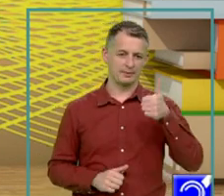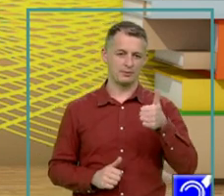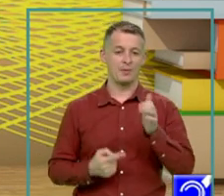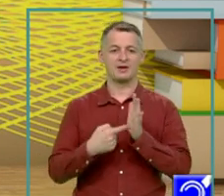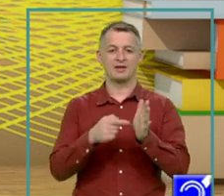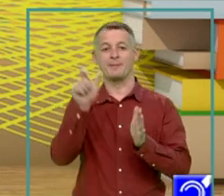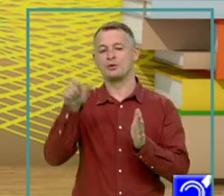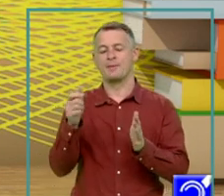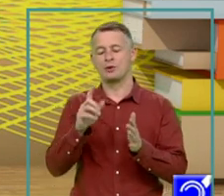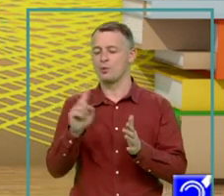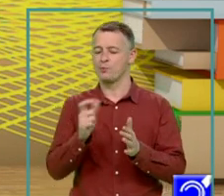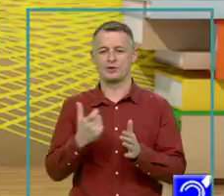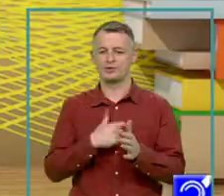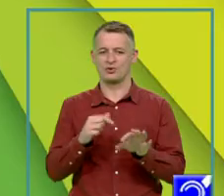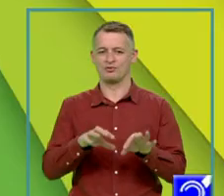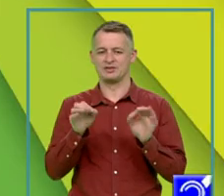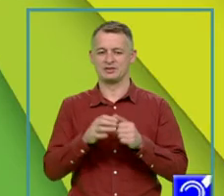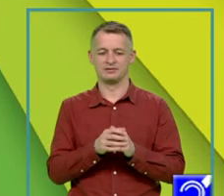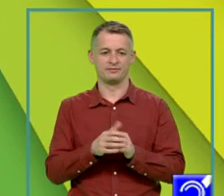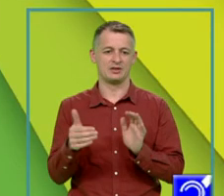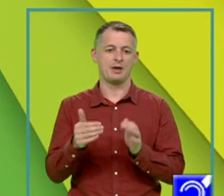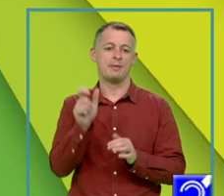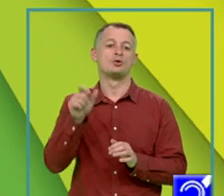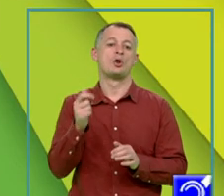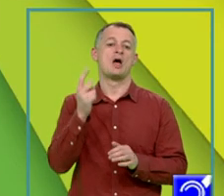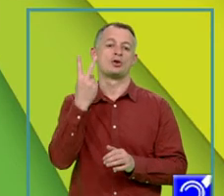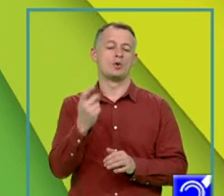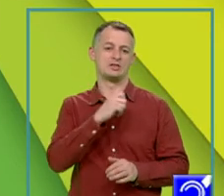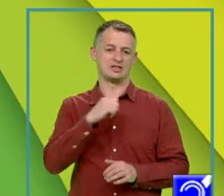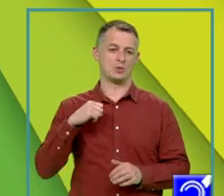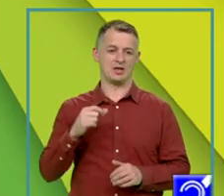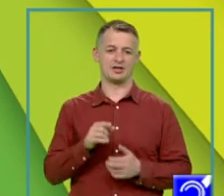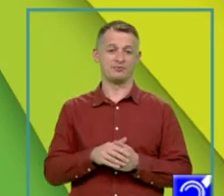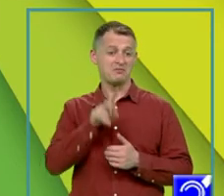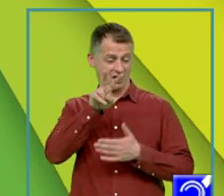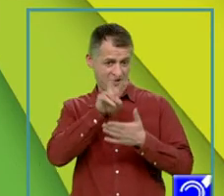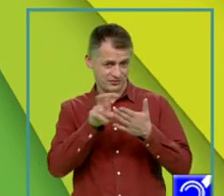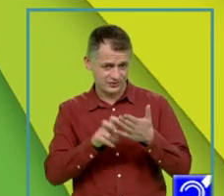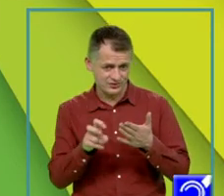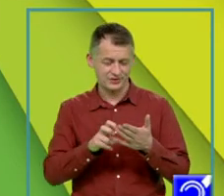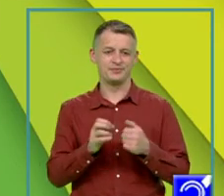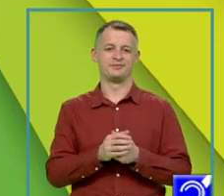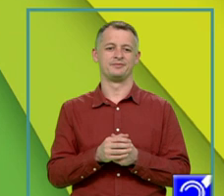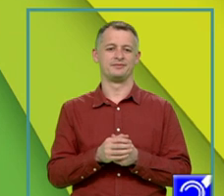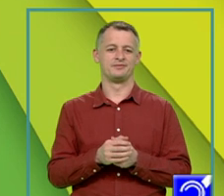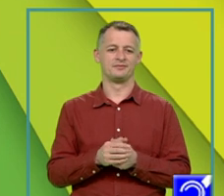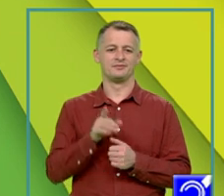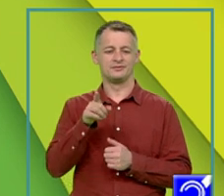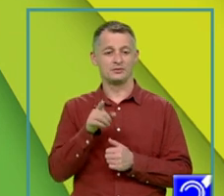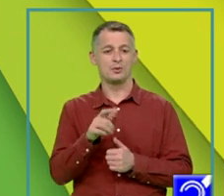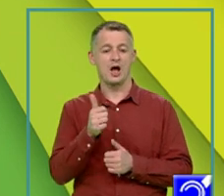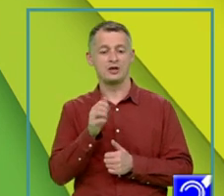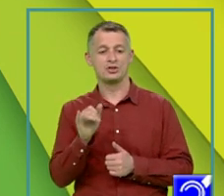putem deduce trebuie să punem verbul la persoana a doua singular a adică a citi la a doua singular ai citi